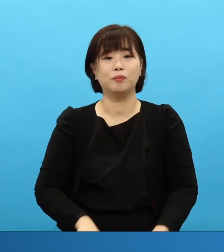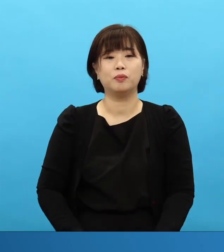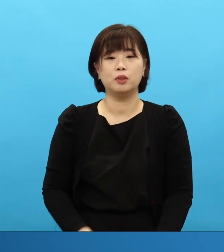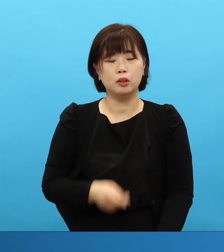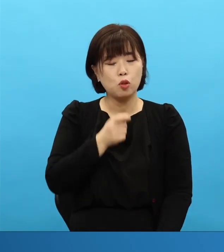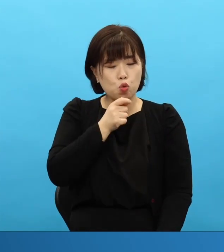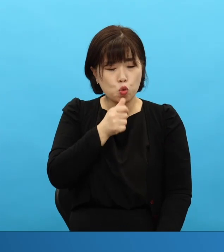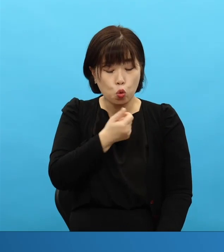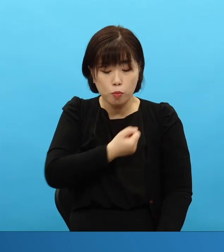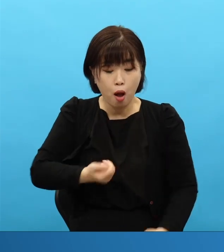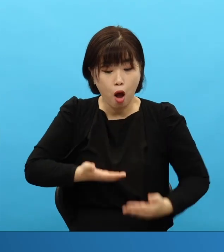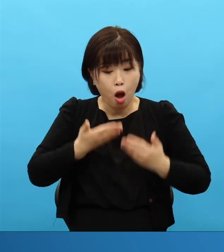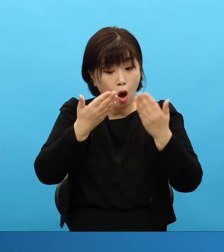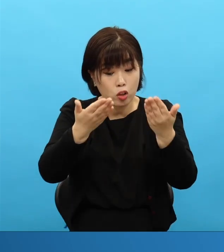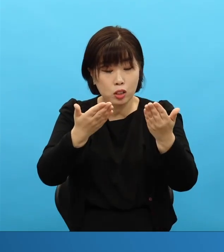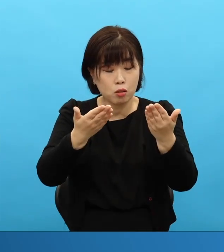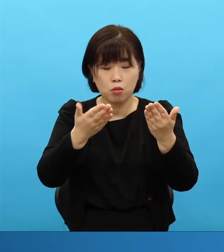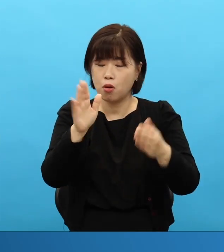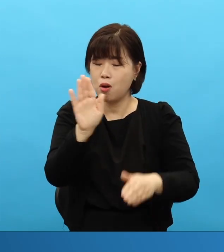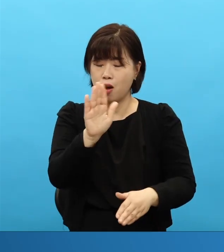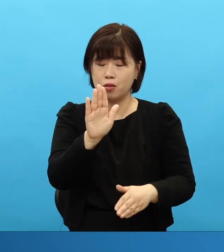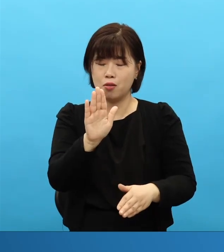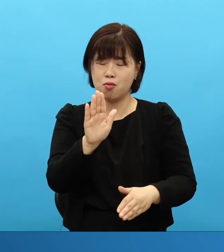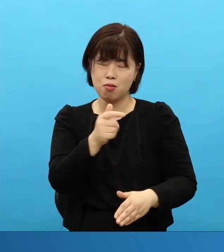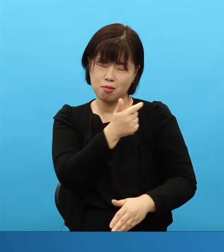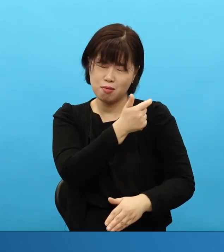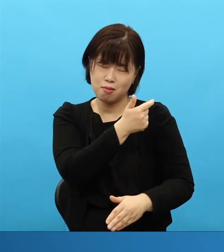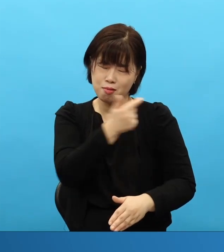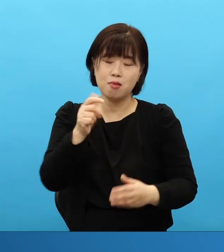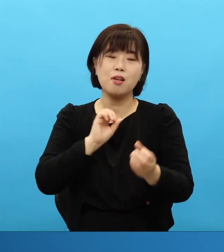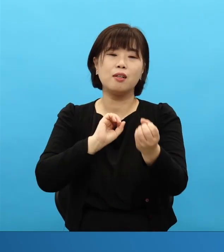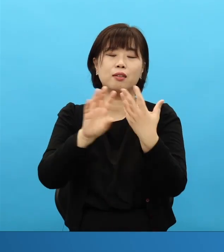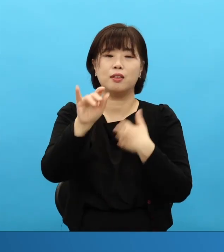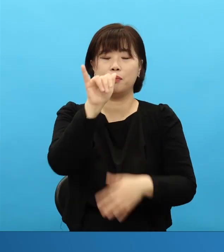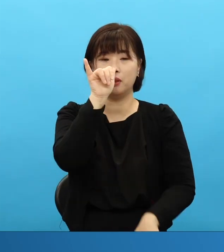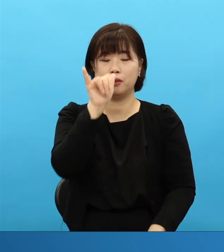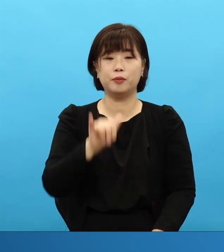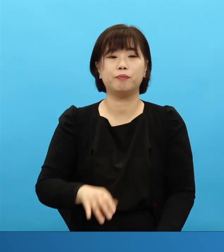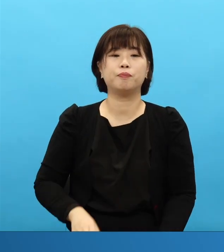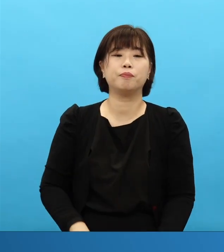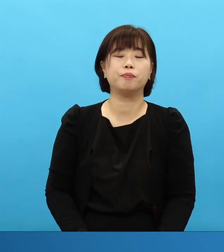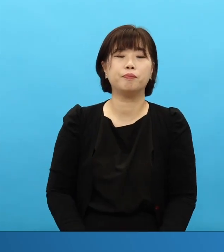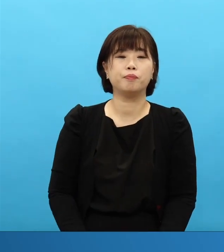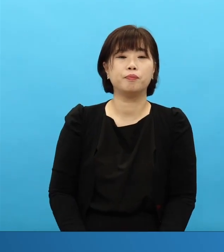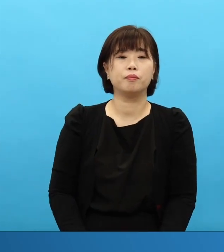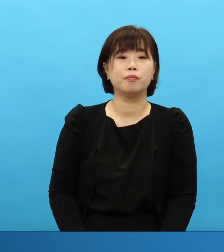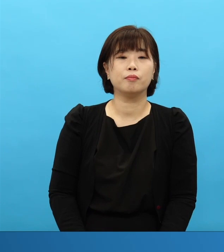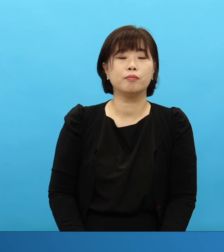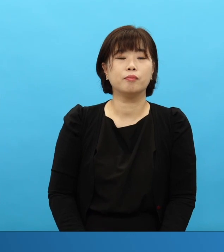this power. 이거 가지고 뭐 하느냐? And what do you do with this?